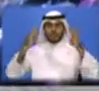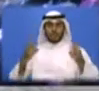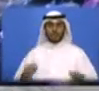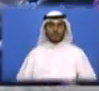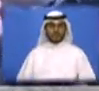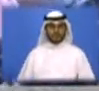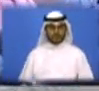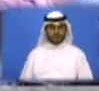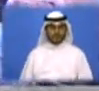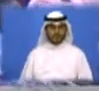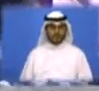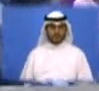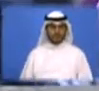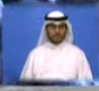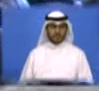البلاد.